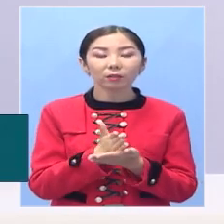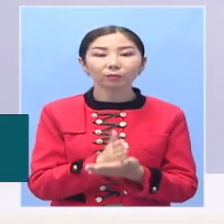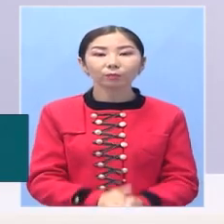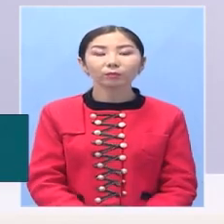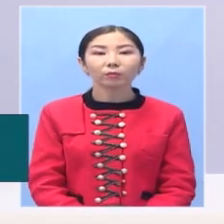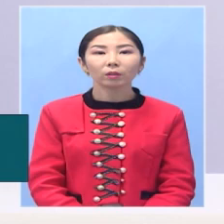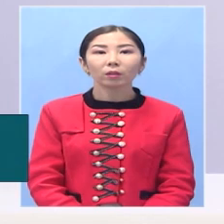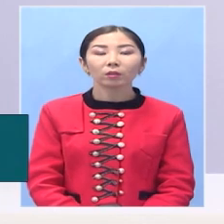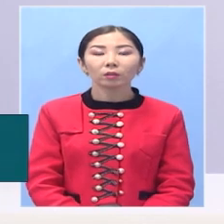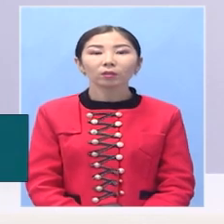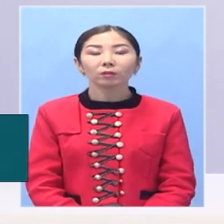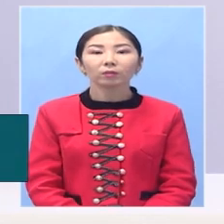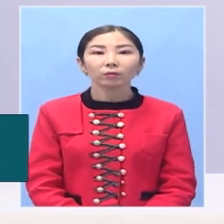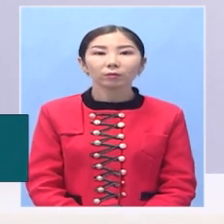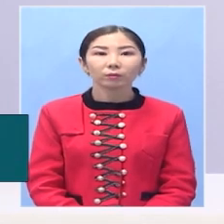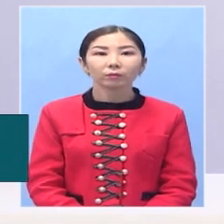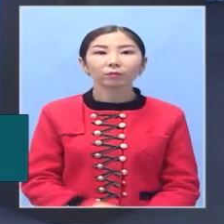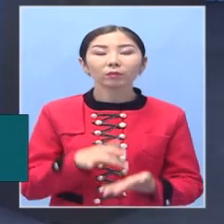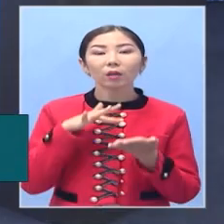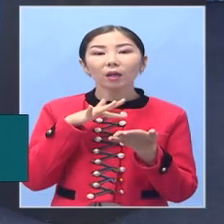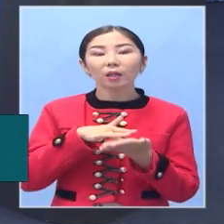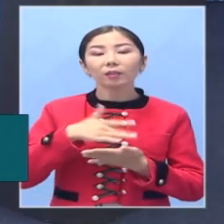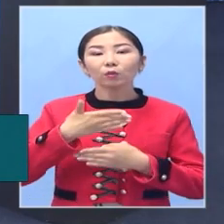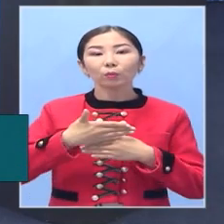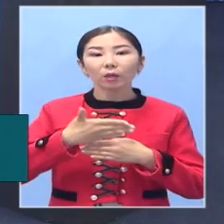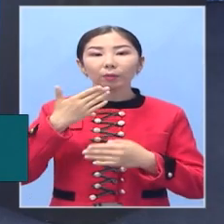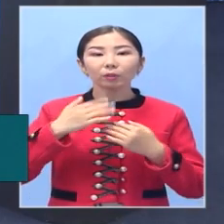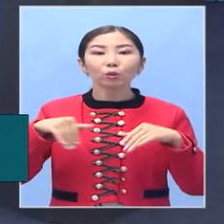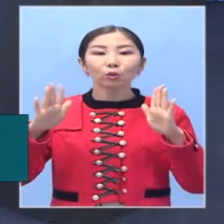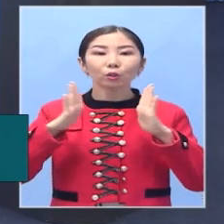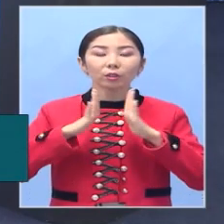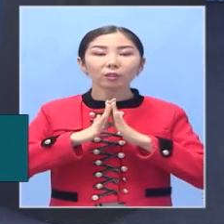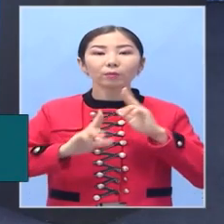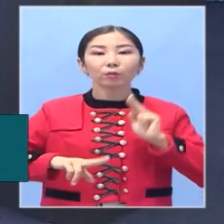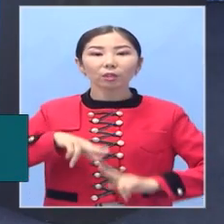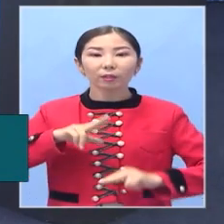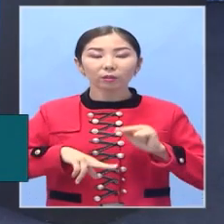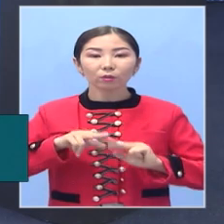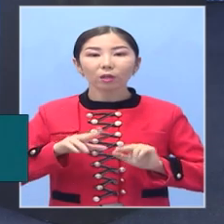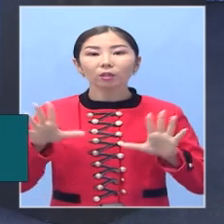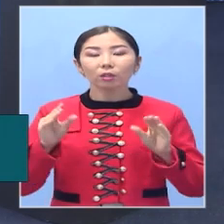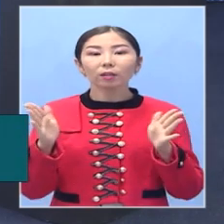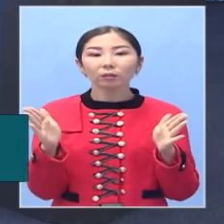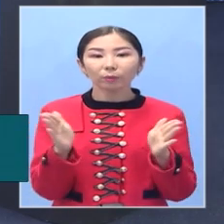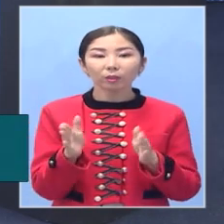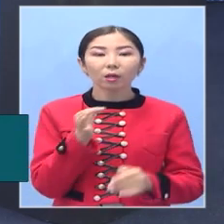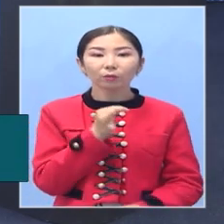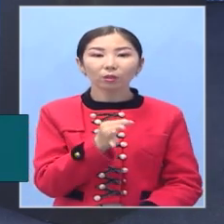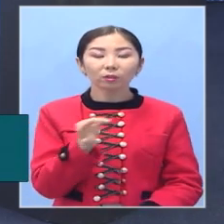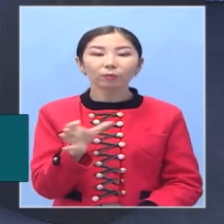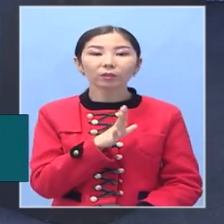Энди өзүңүз билесиз, азыр калада көп кабаттуу үйлөр салынып жатыр. Осы шагын аудандар пайда болуп